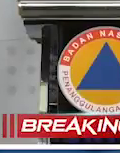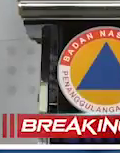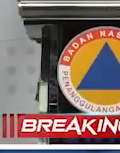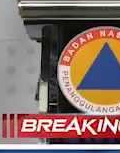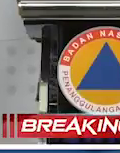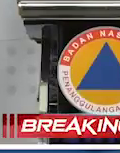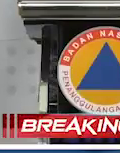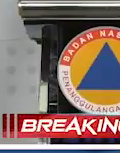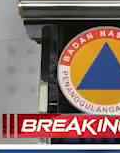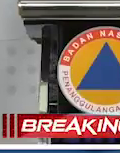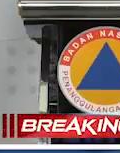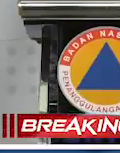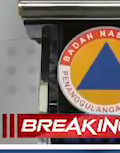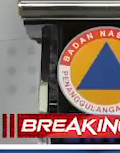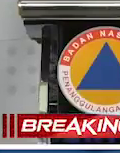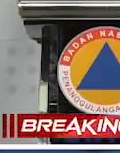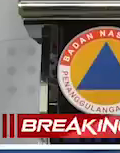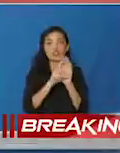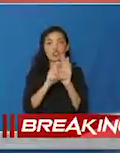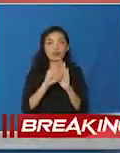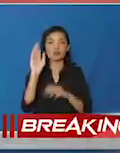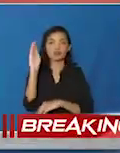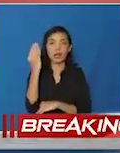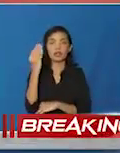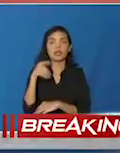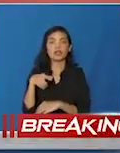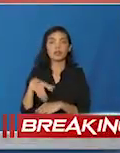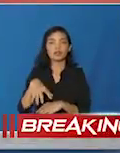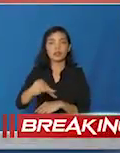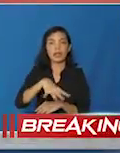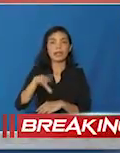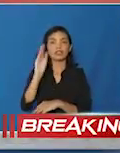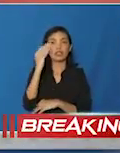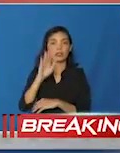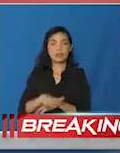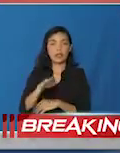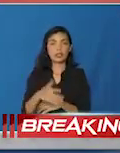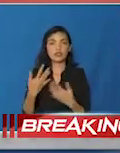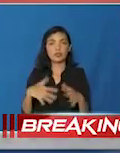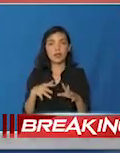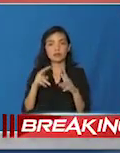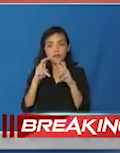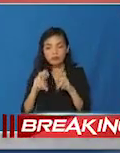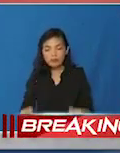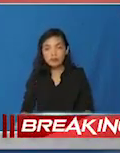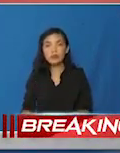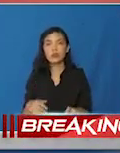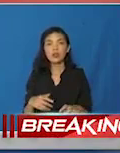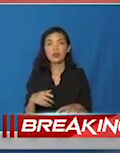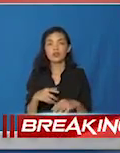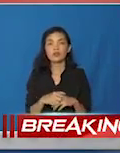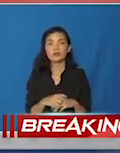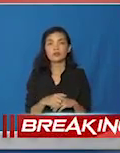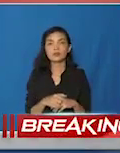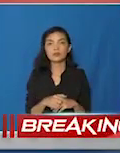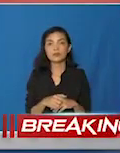pada kewilayahan sebagai contoh di Jakarta ini adalah wilayah Jakarta Selatan yang sudah kami dentifikasi dan kami petakan